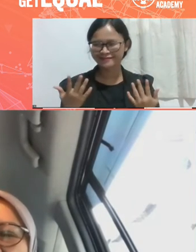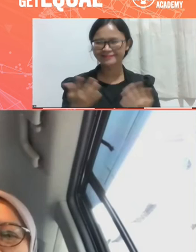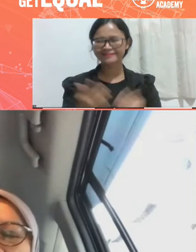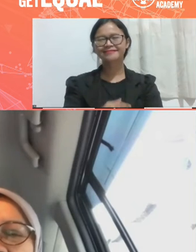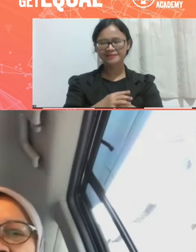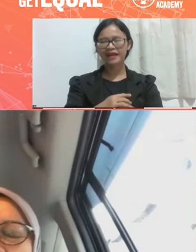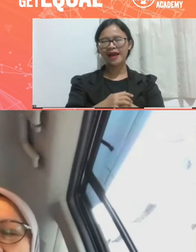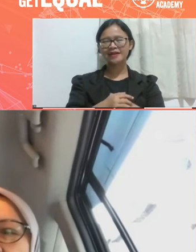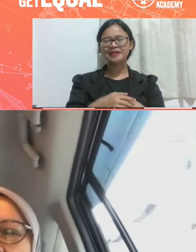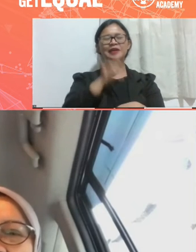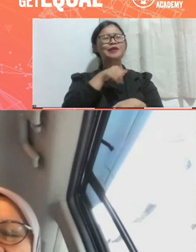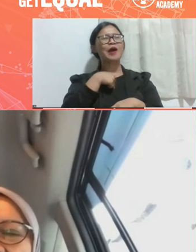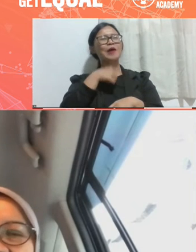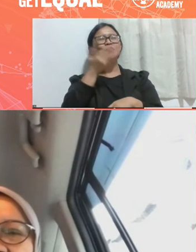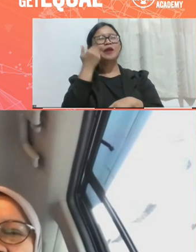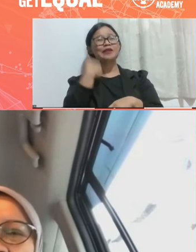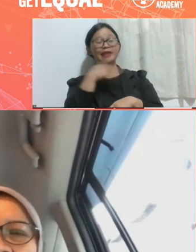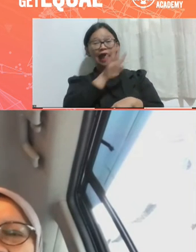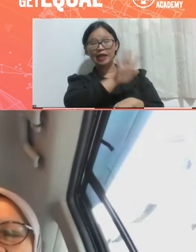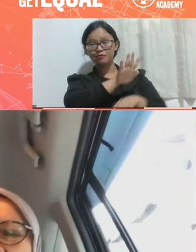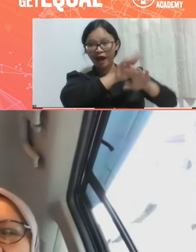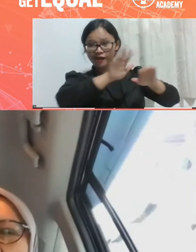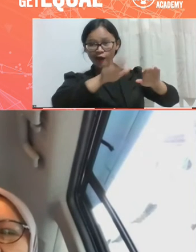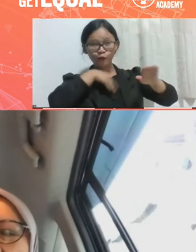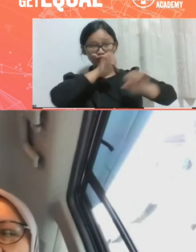Dengar apa yang disampaikan ya sama anak tadi.